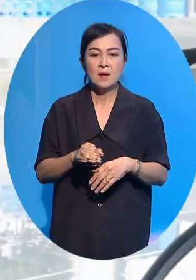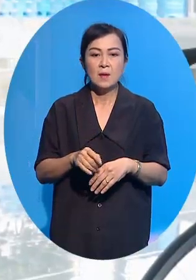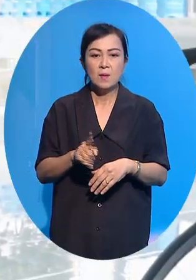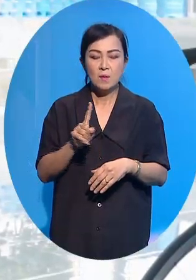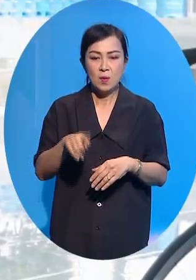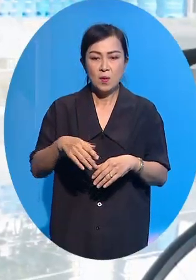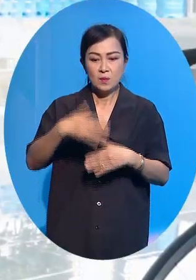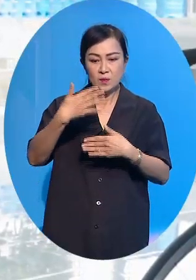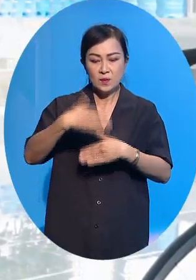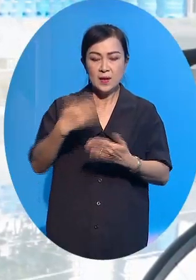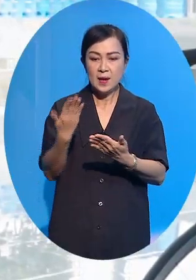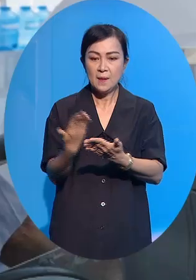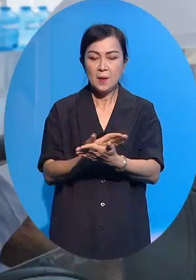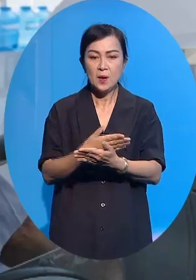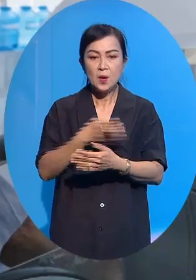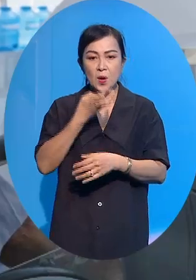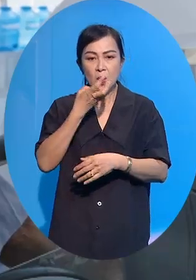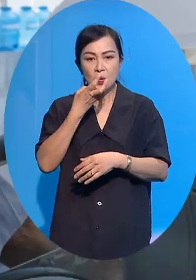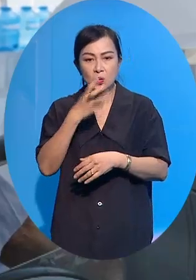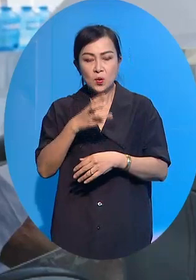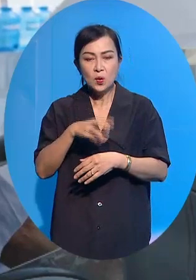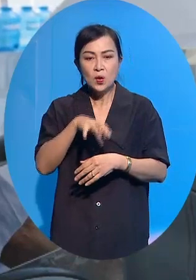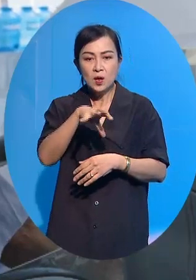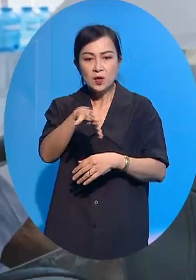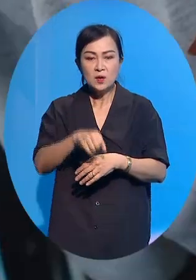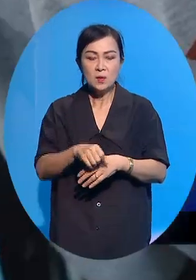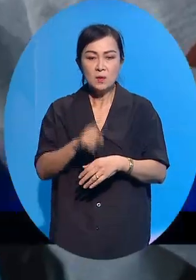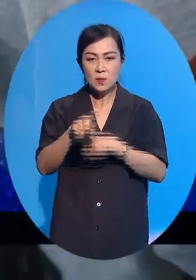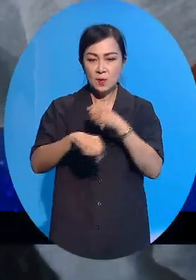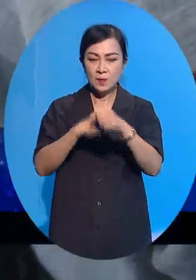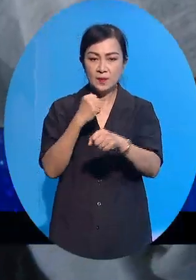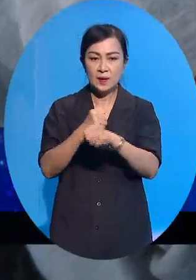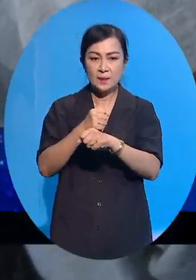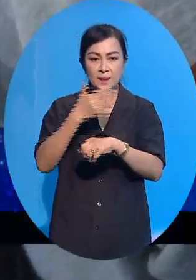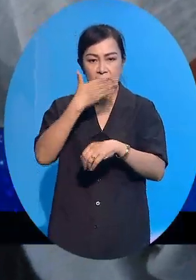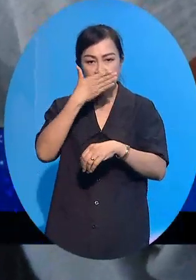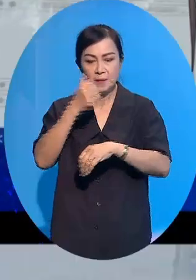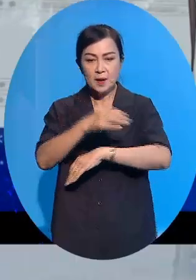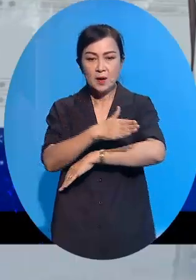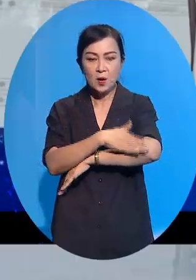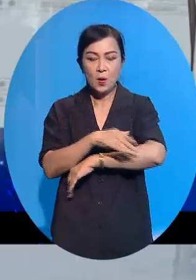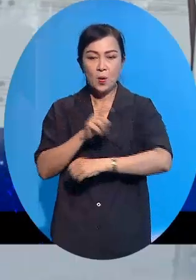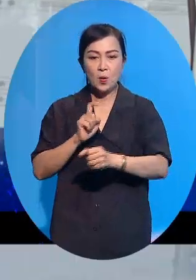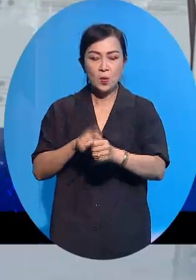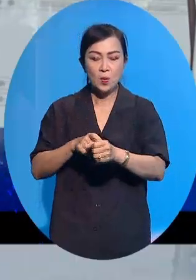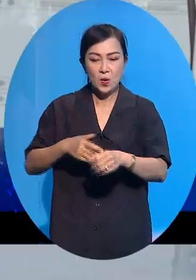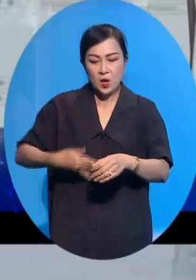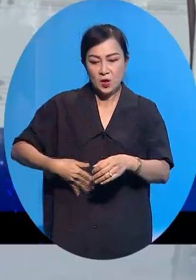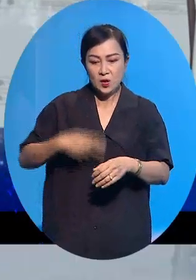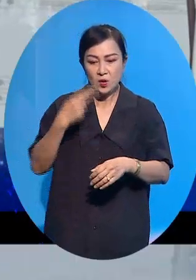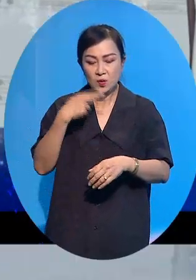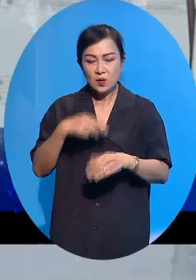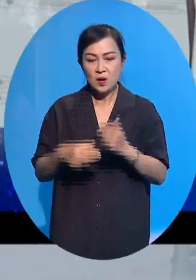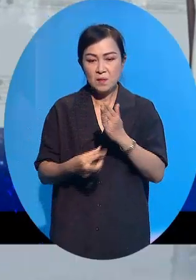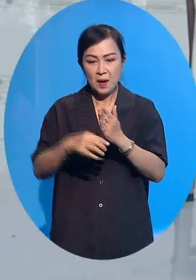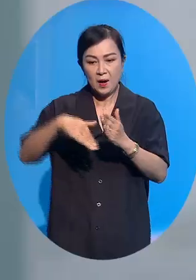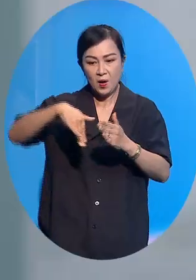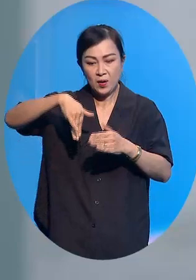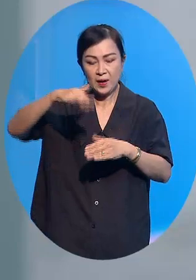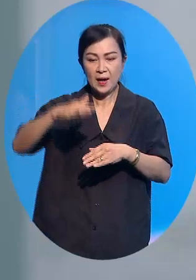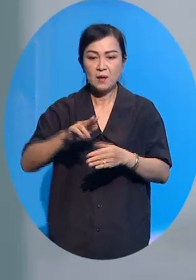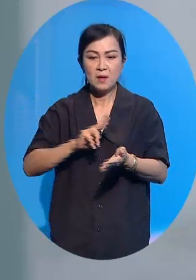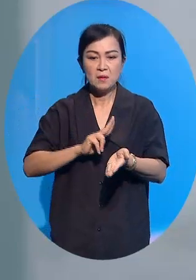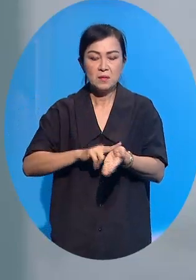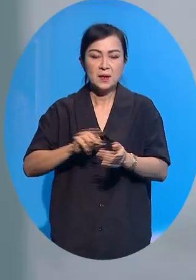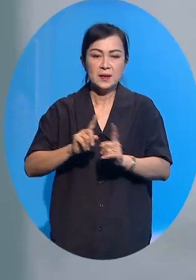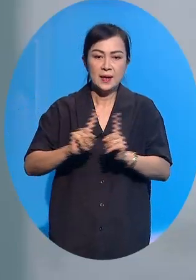chiếc tivi mới. Số thuốc dự kiến sẽ dùng được trong khoảng 1 năm, đặc biệt hỗ trợ các cụ bị tiểu đường, huyết áp, tiêu chảy hay đau